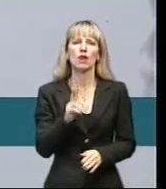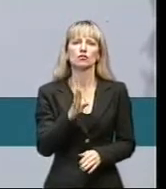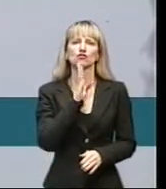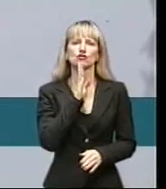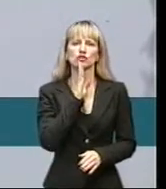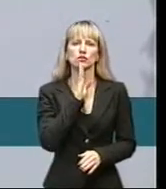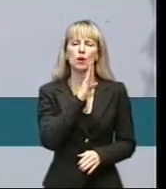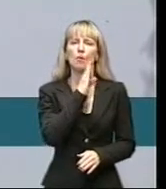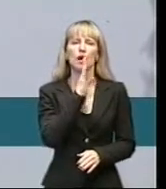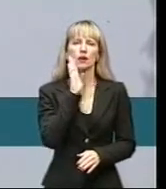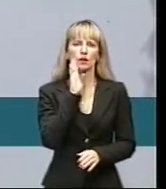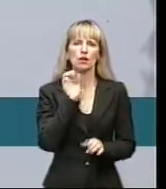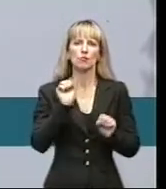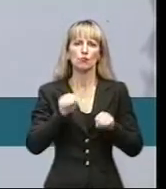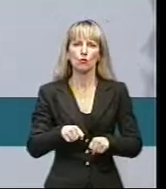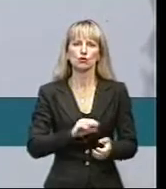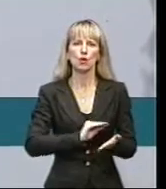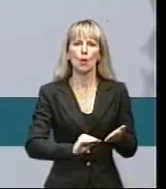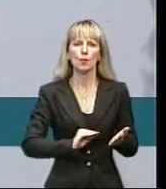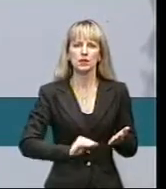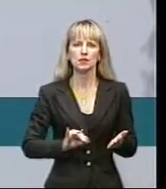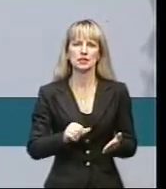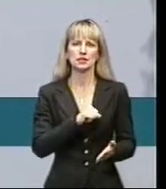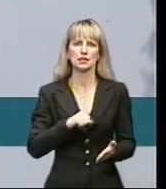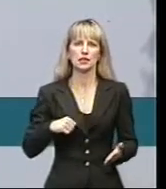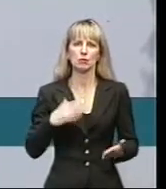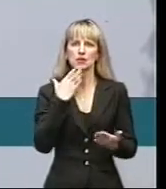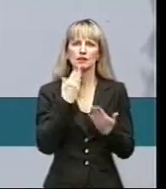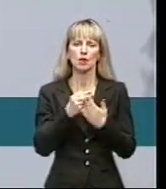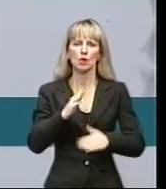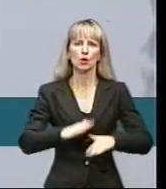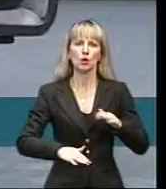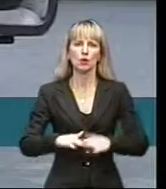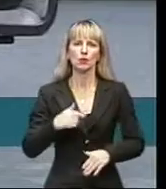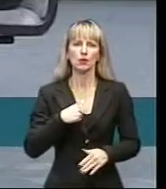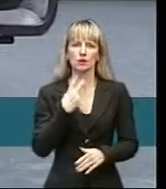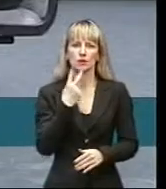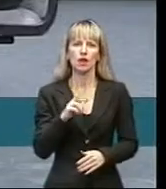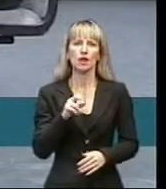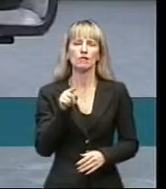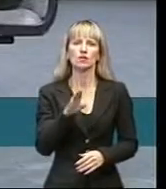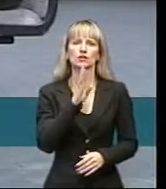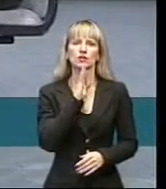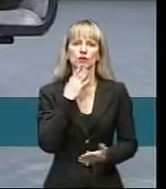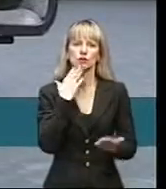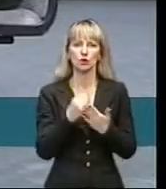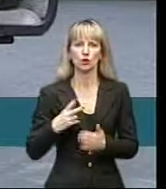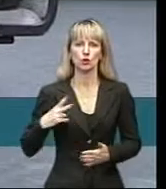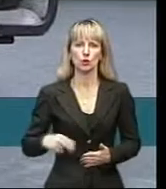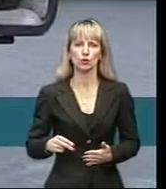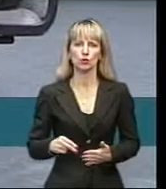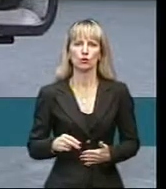може описувати сама своїми руками, я бачила цей аркуш, пише, як вона дівчинку, свою доньку